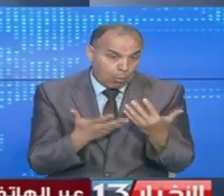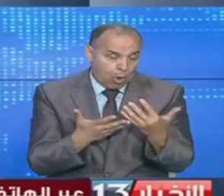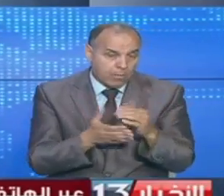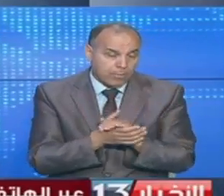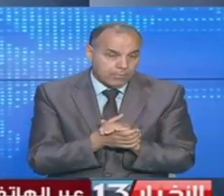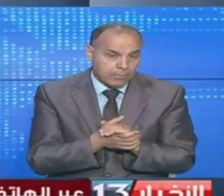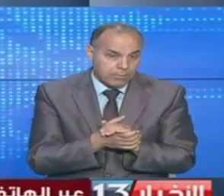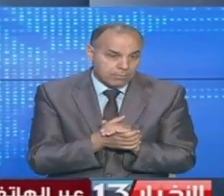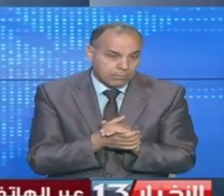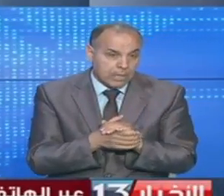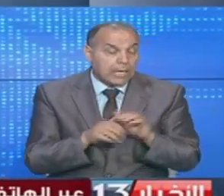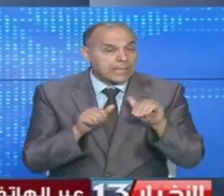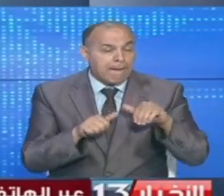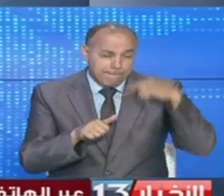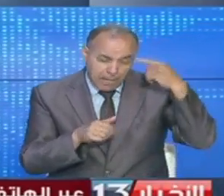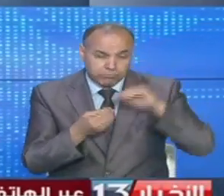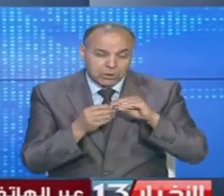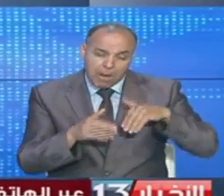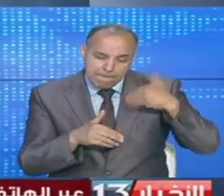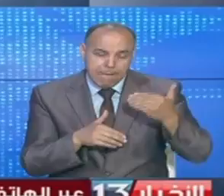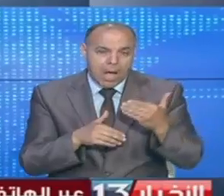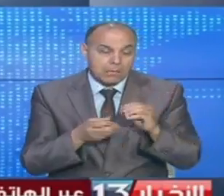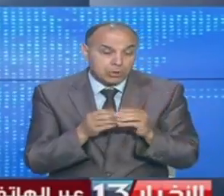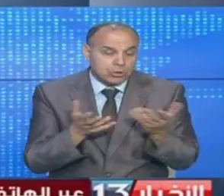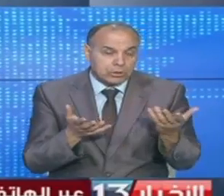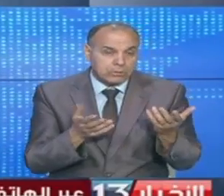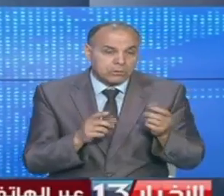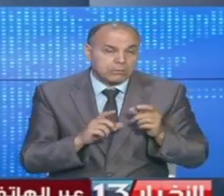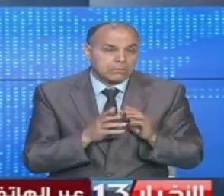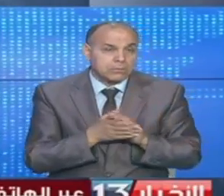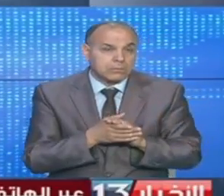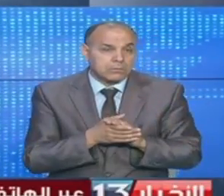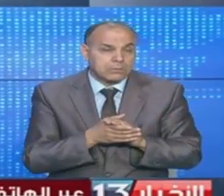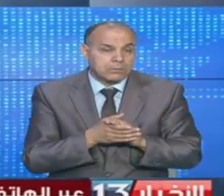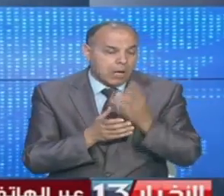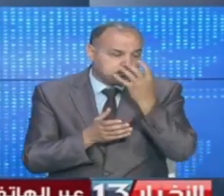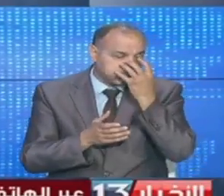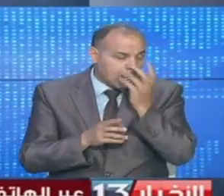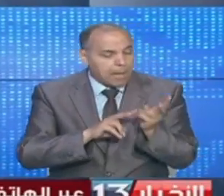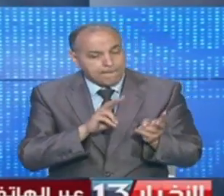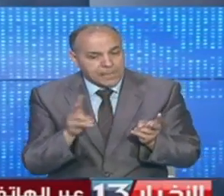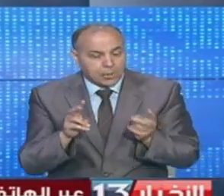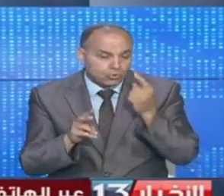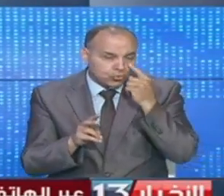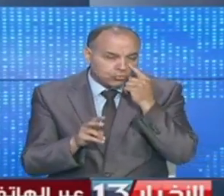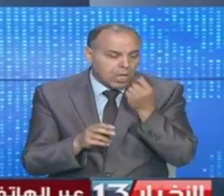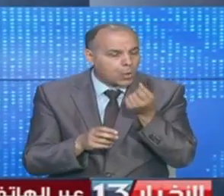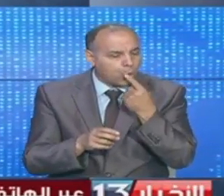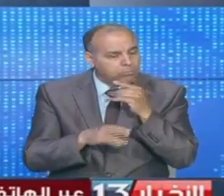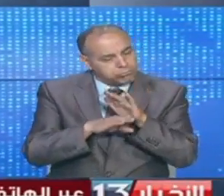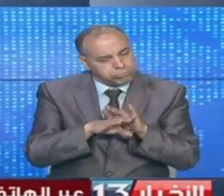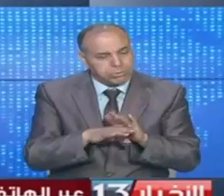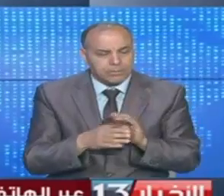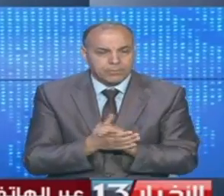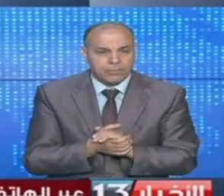اللي نجم تعكر حالتها خيرنا باش ننقلوها الى اقسام الانعاش الطبي باش يتلقوا العنايه